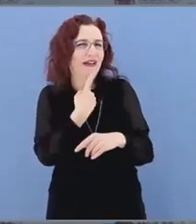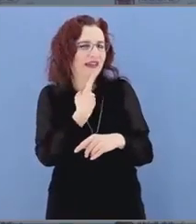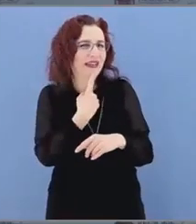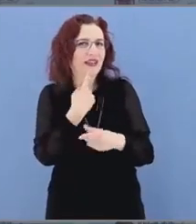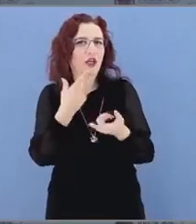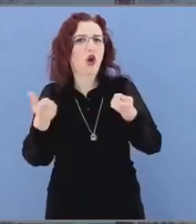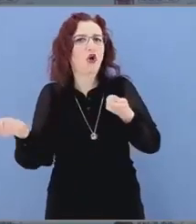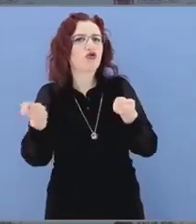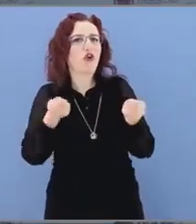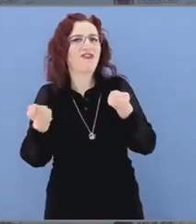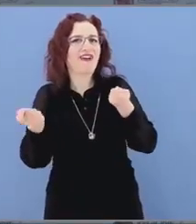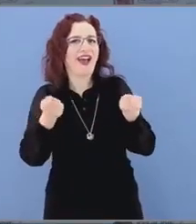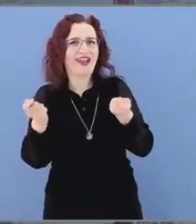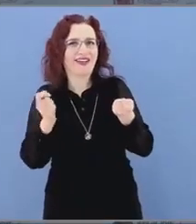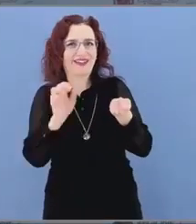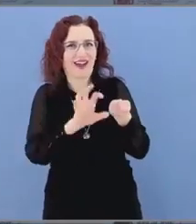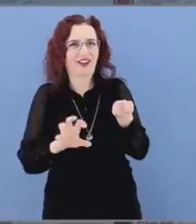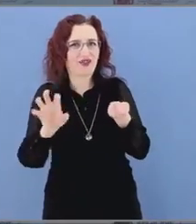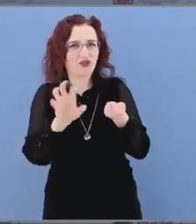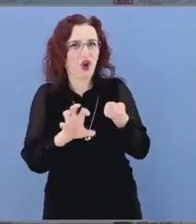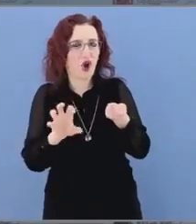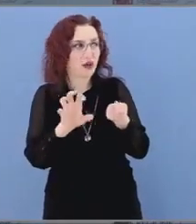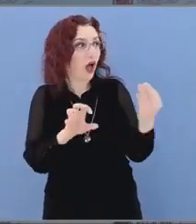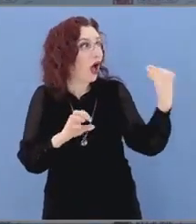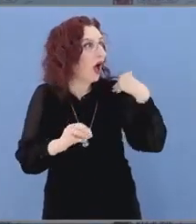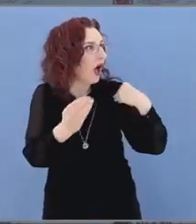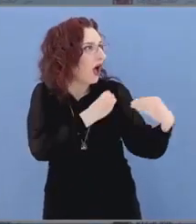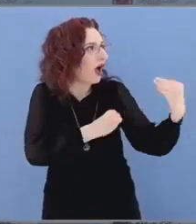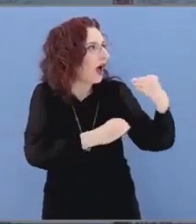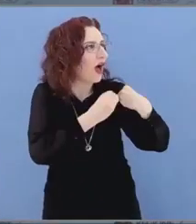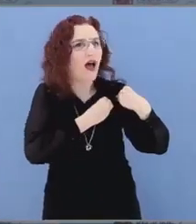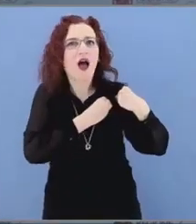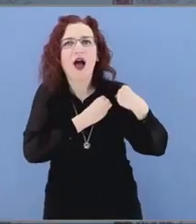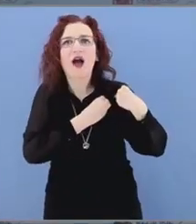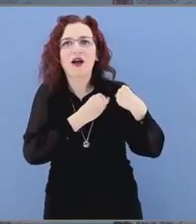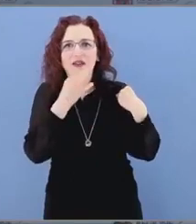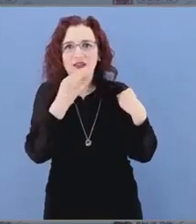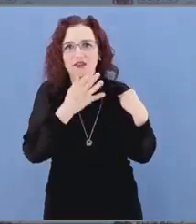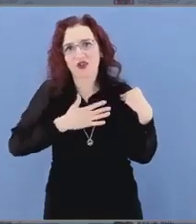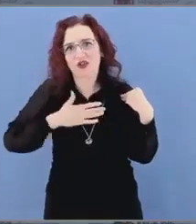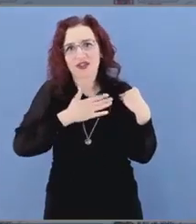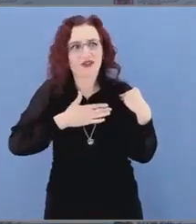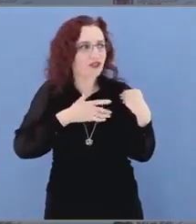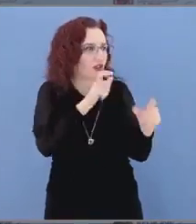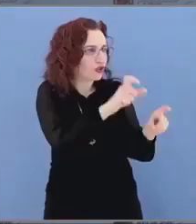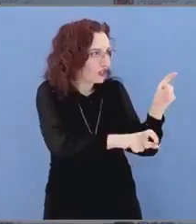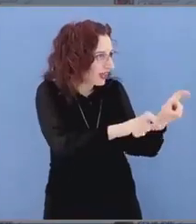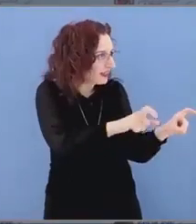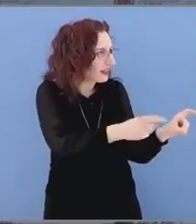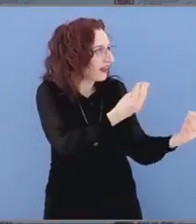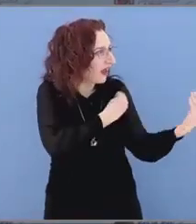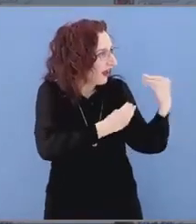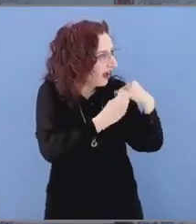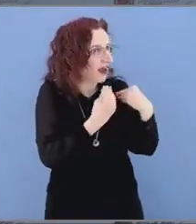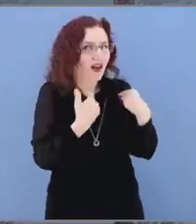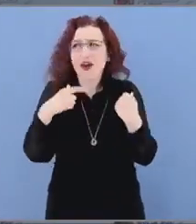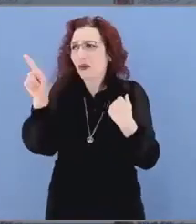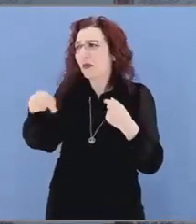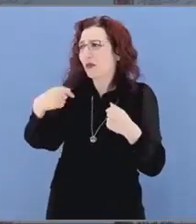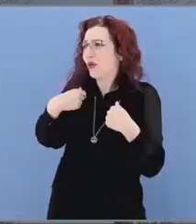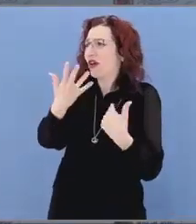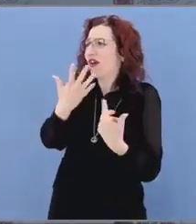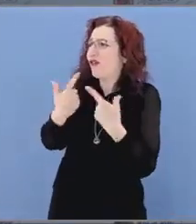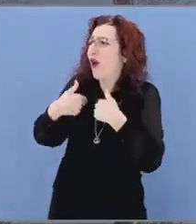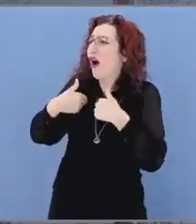sia la più grande soddisfazione, suscitare l'attenzione dei cittadini e la voglia di essere coinvolti anche sotto casa tua di